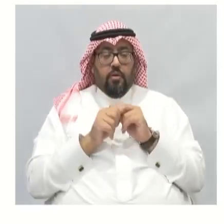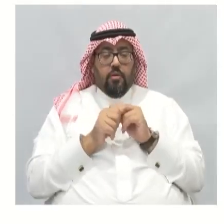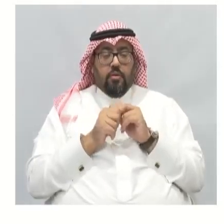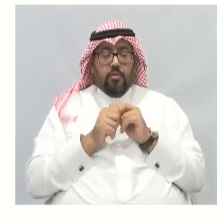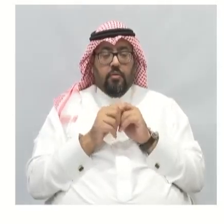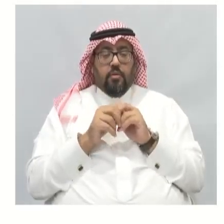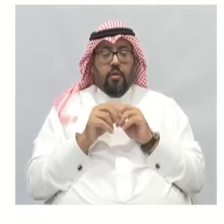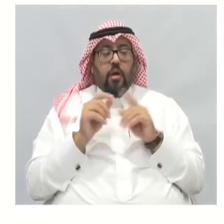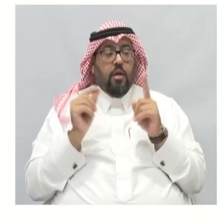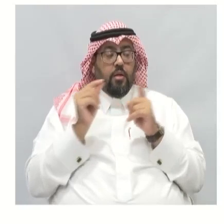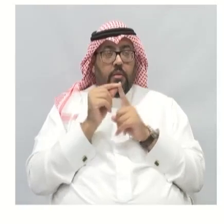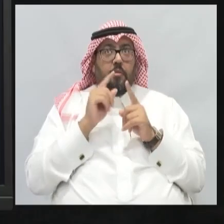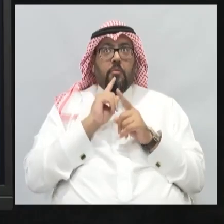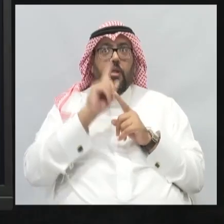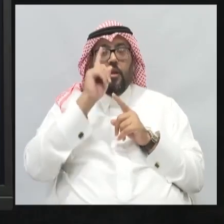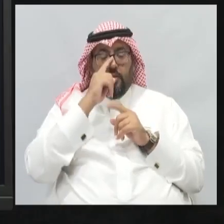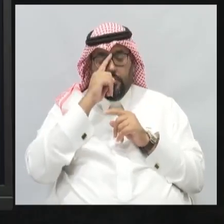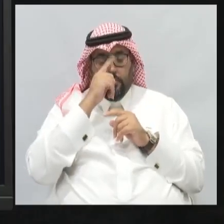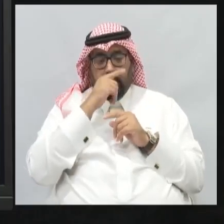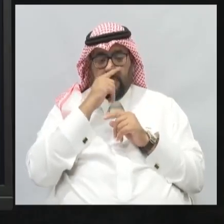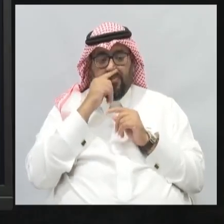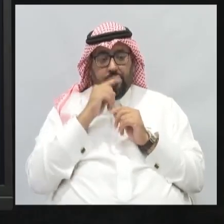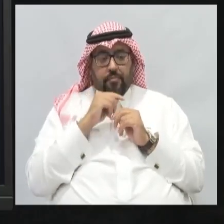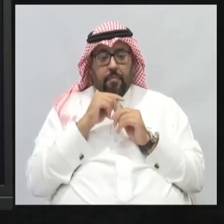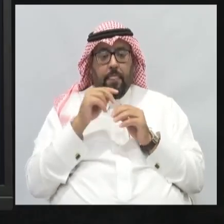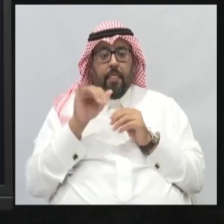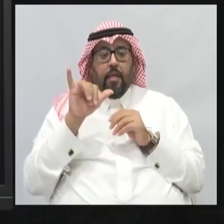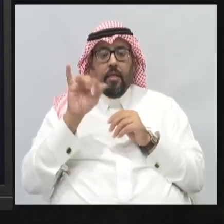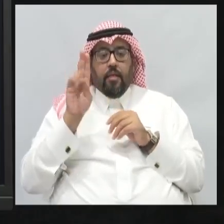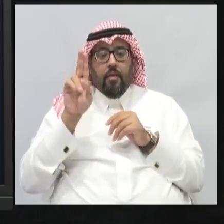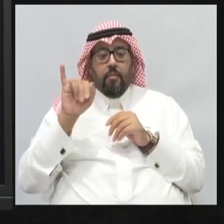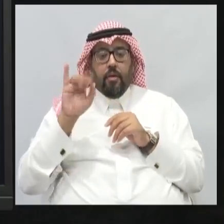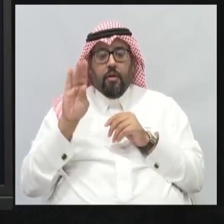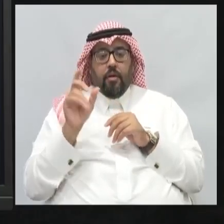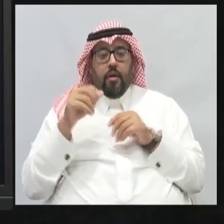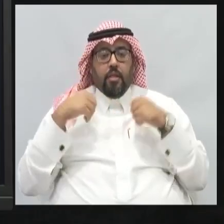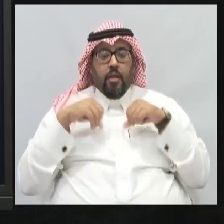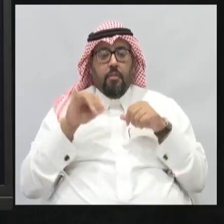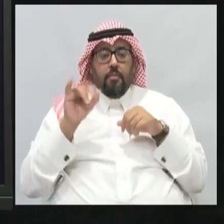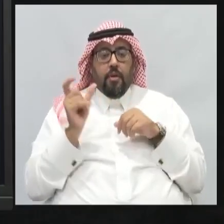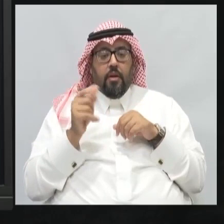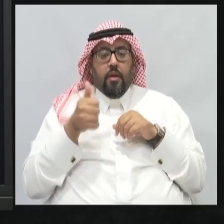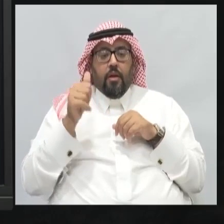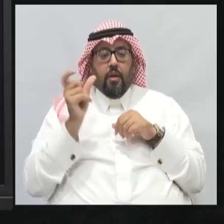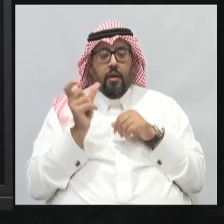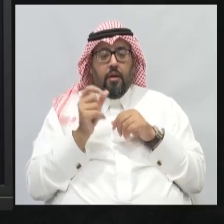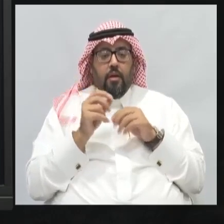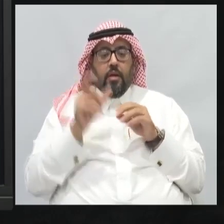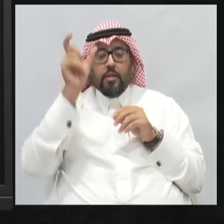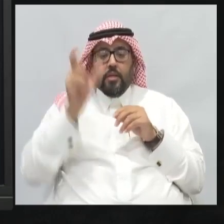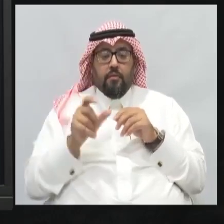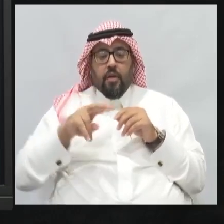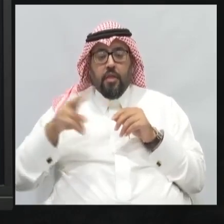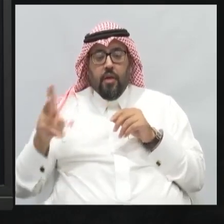والتي سنحقق بمشيئه الله ان يتمكن الطالب والطالبه من ان يصف